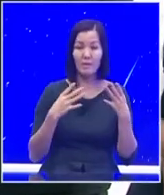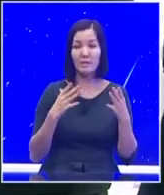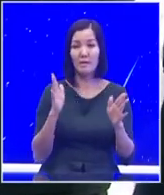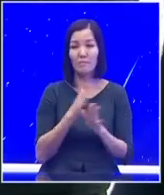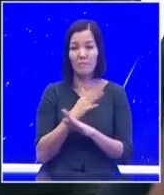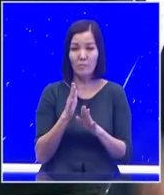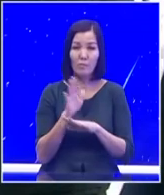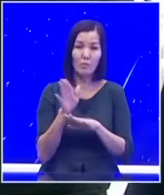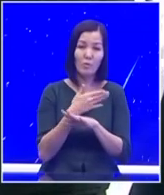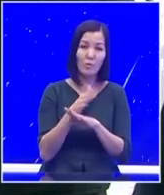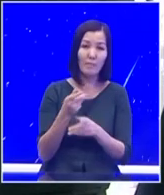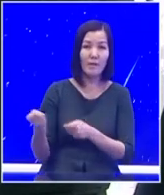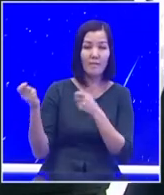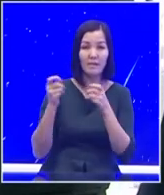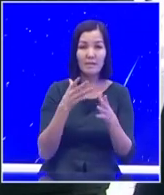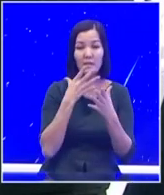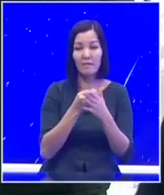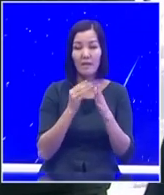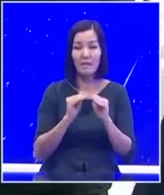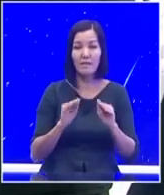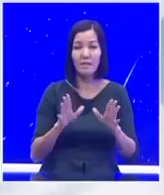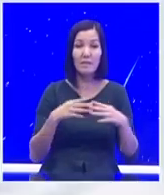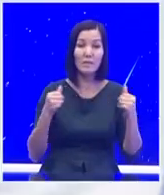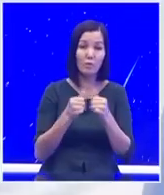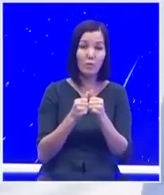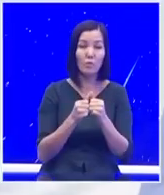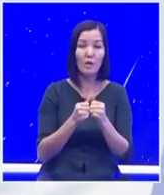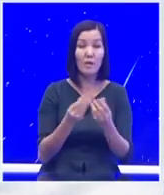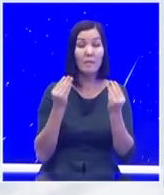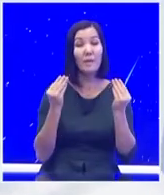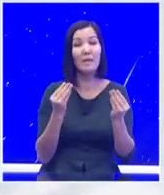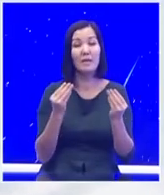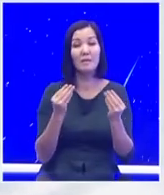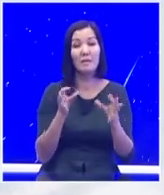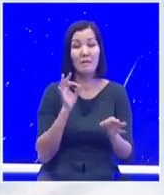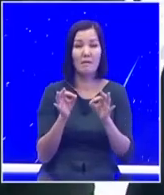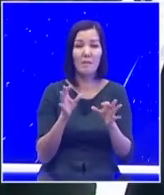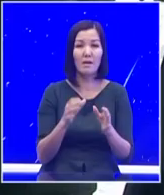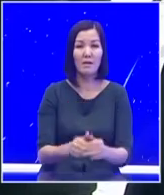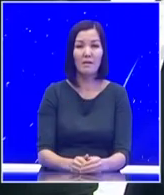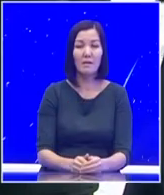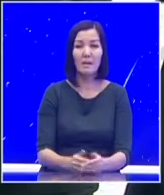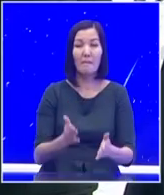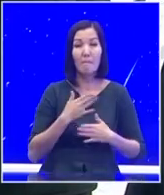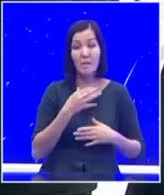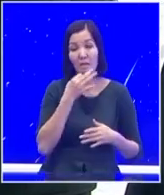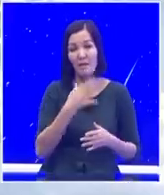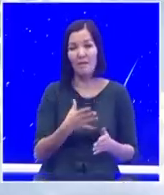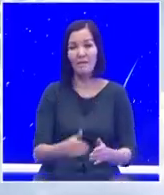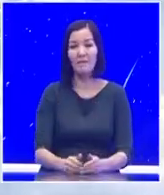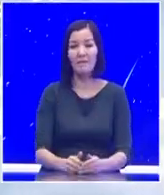приезжать самим и привозить сюда детей, жен, все прочее. Но это прекрасно. Нормально? Нормально. Мне лично